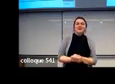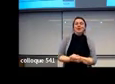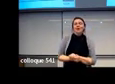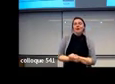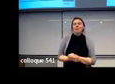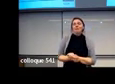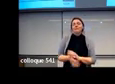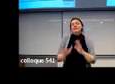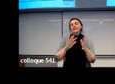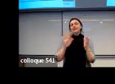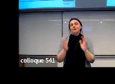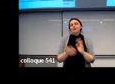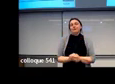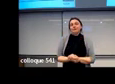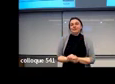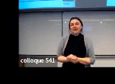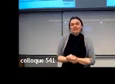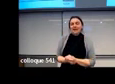fait.